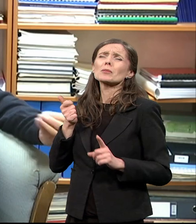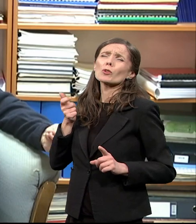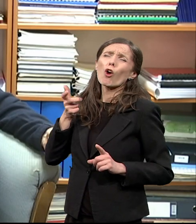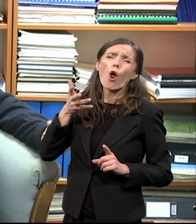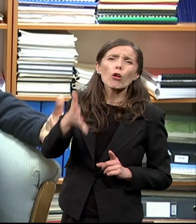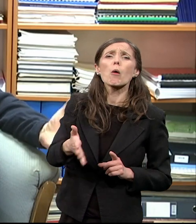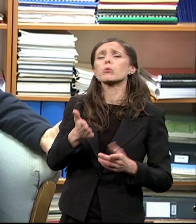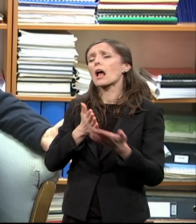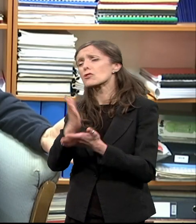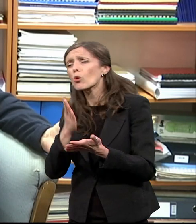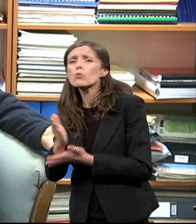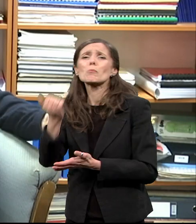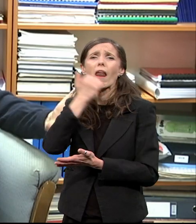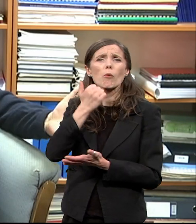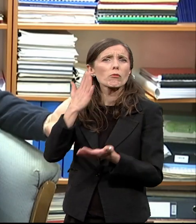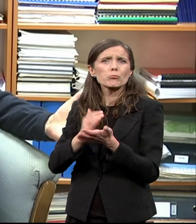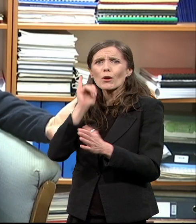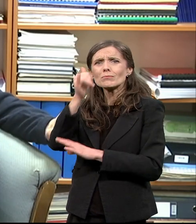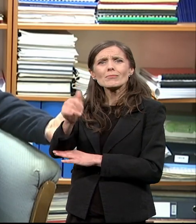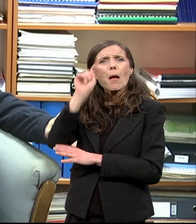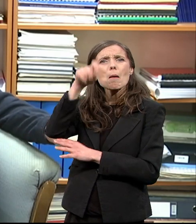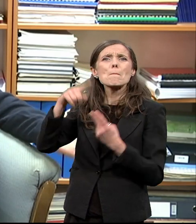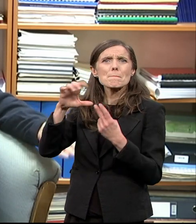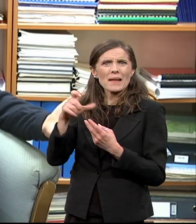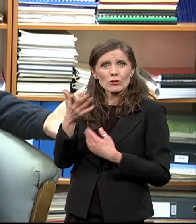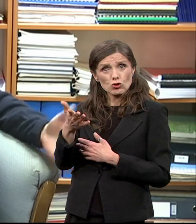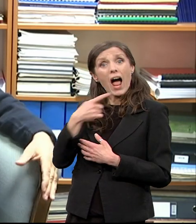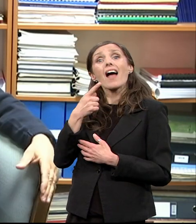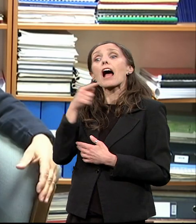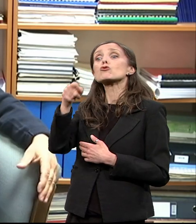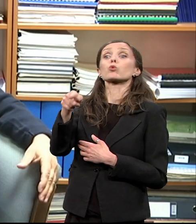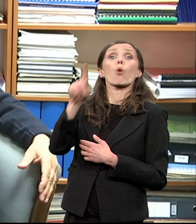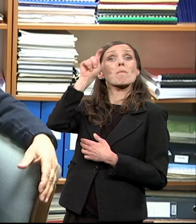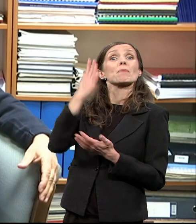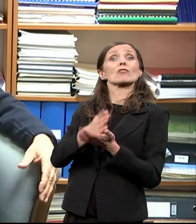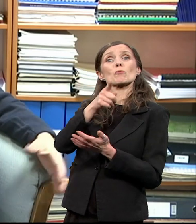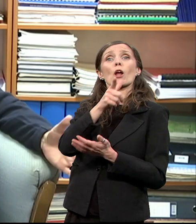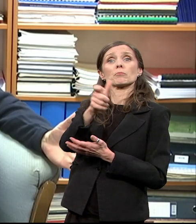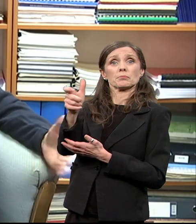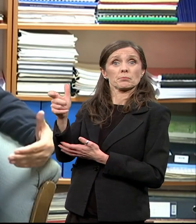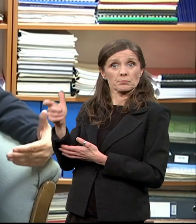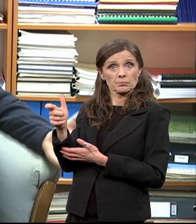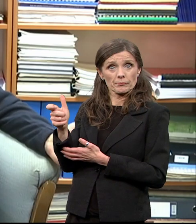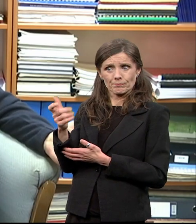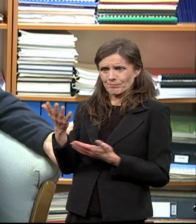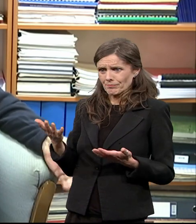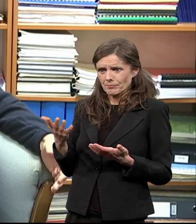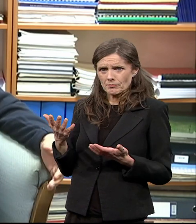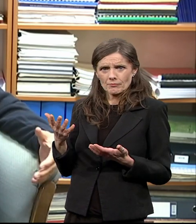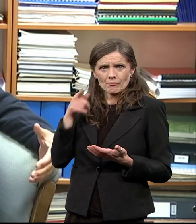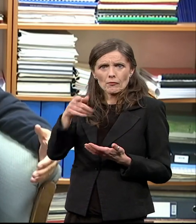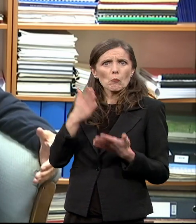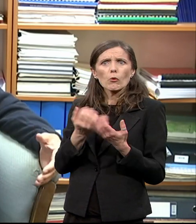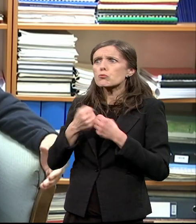i privatno u Peći, gde su se ti zločini desili, za koje on navodno kriv, i šetao kroz